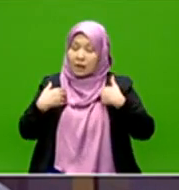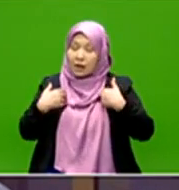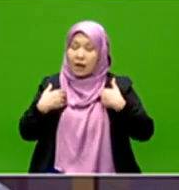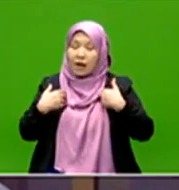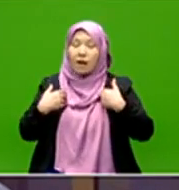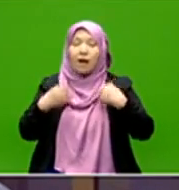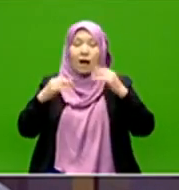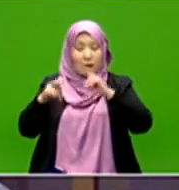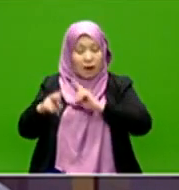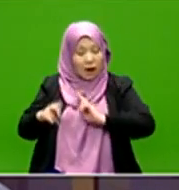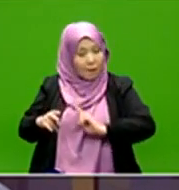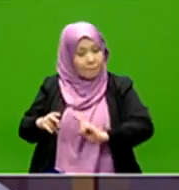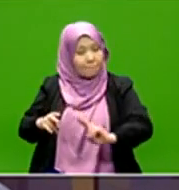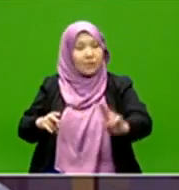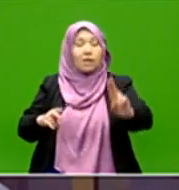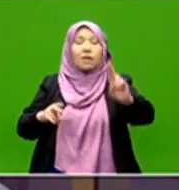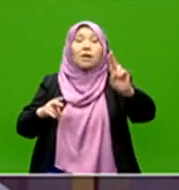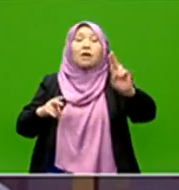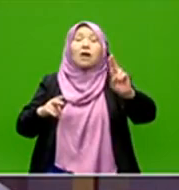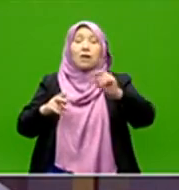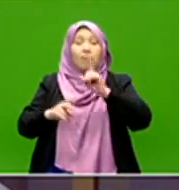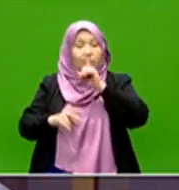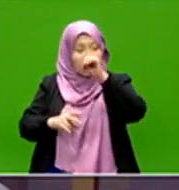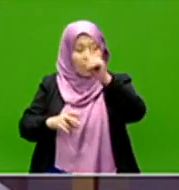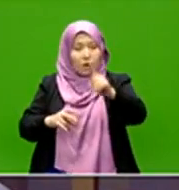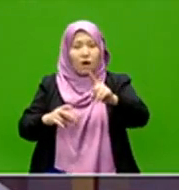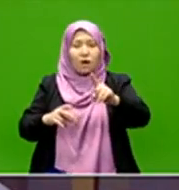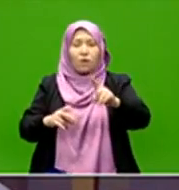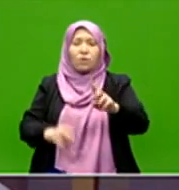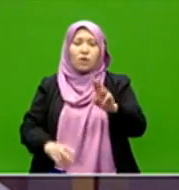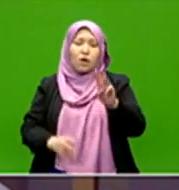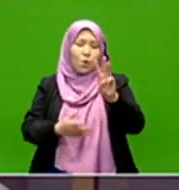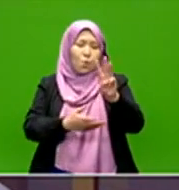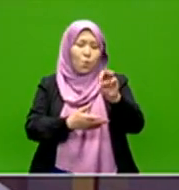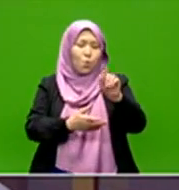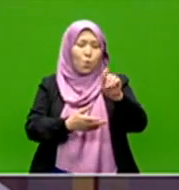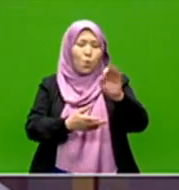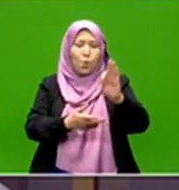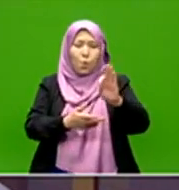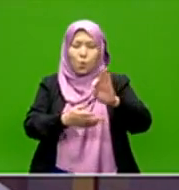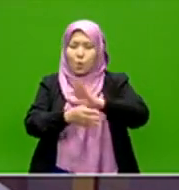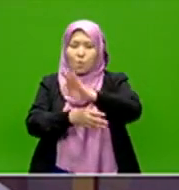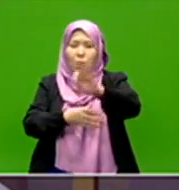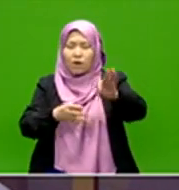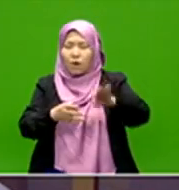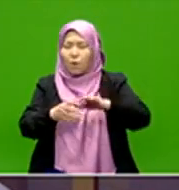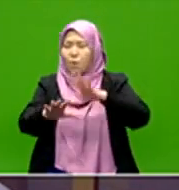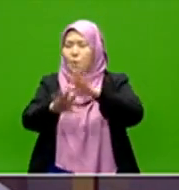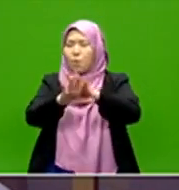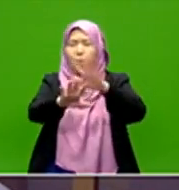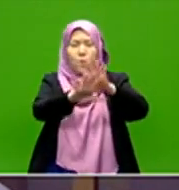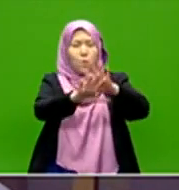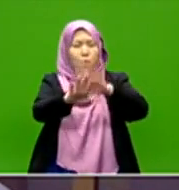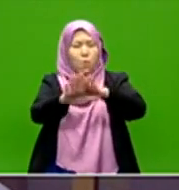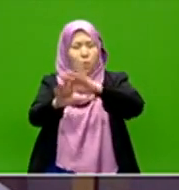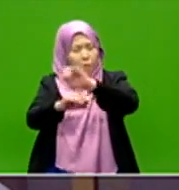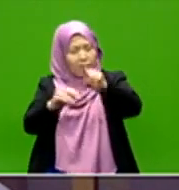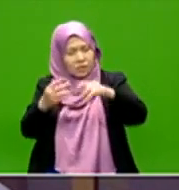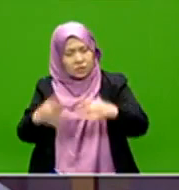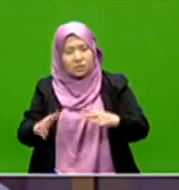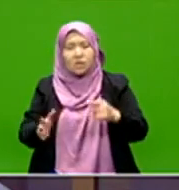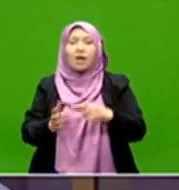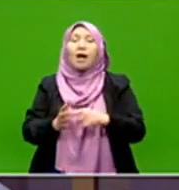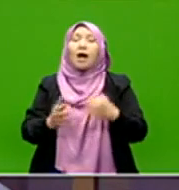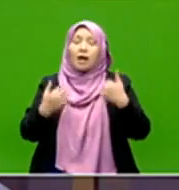kebenaran. Wukuf di Padang Arafah, ramai datang berduyun-duyun daripada seluruh dunia yang kita akan saksikan selepas nanti ya, selepas ini nanti,